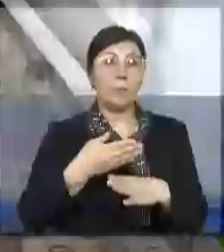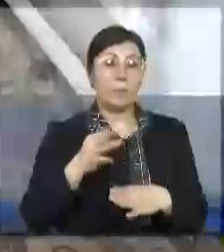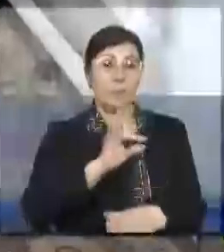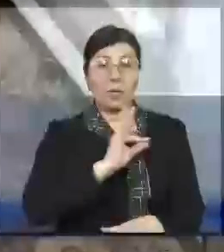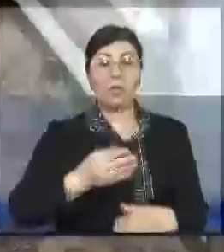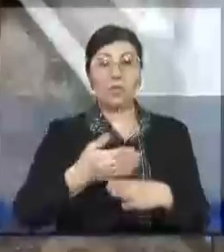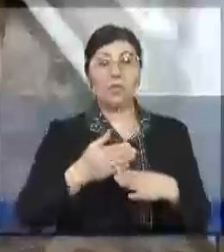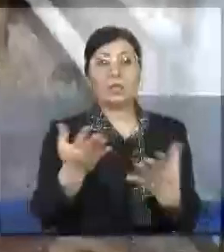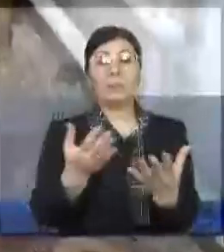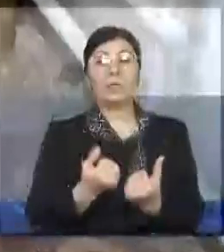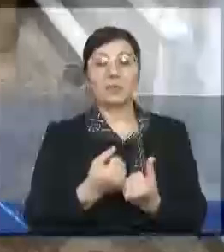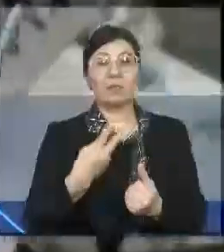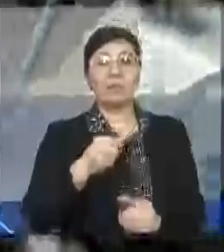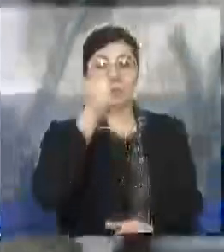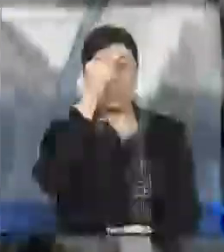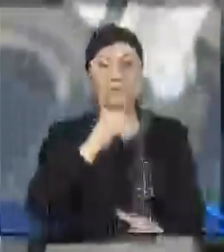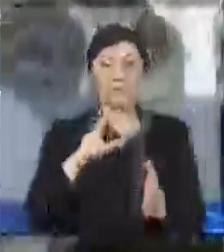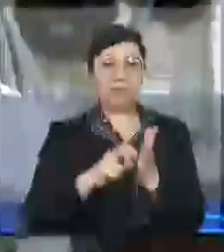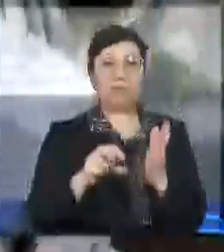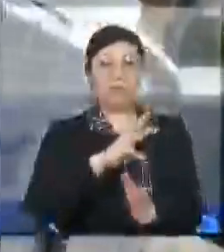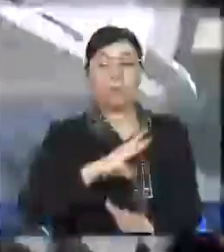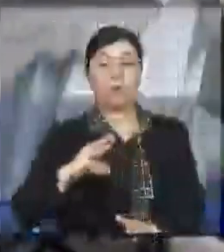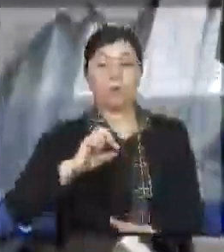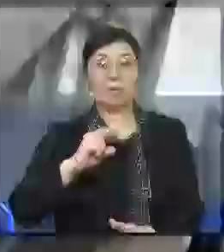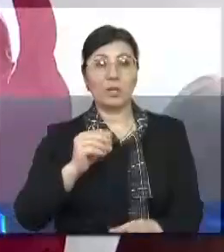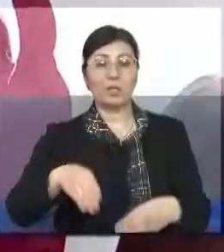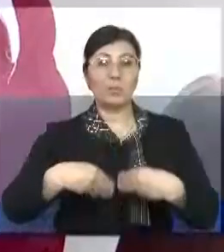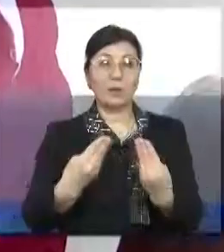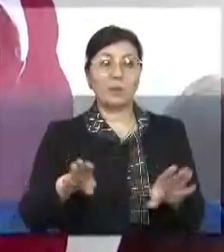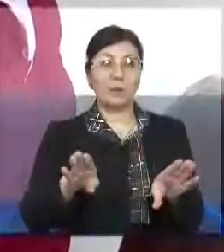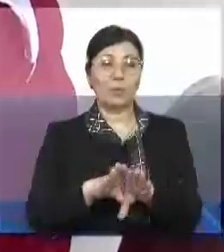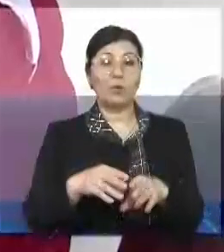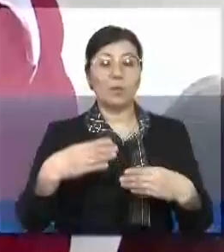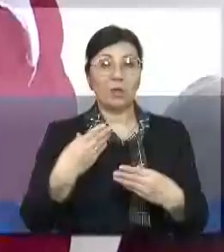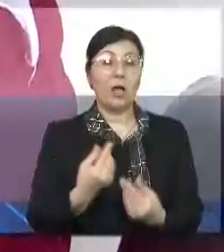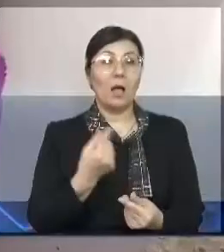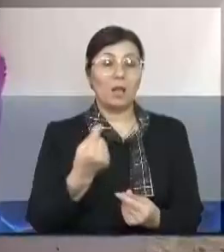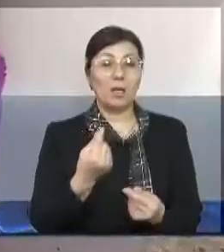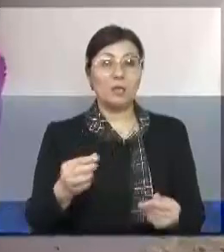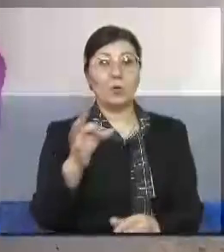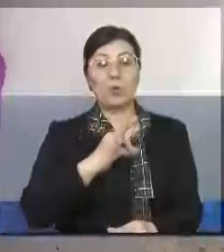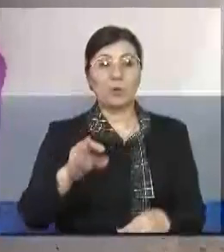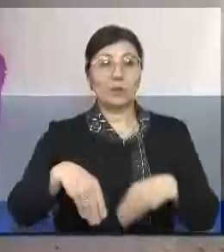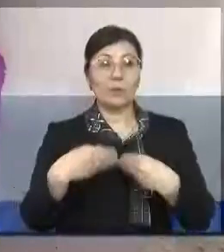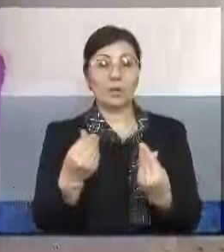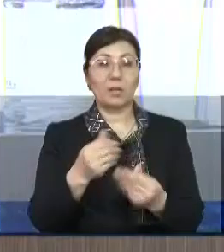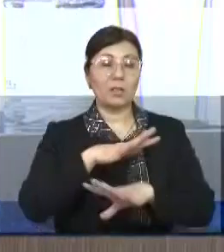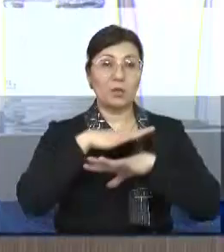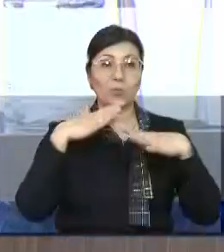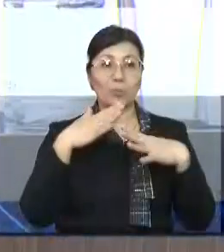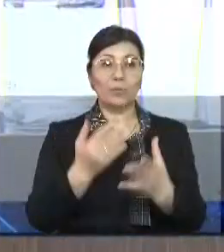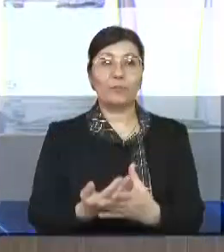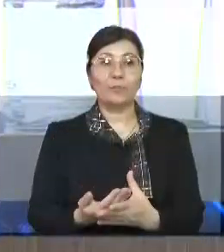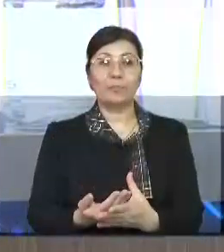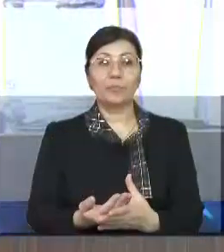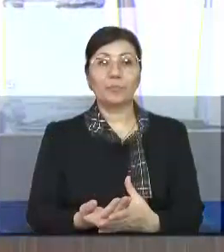биыл жалғасты. 2 айда 800 миллион теңгеге жуық қаржы берілді. Бұл әлі де аз, себебі өңірге бөлінген қаржы көлемі қомақты. Несие